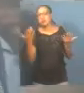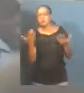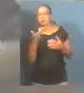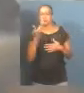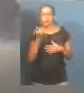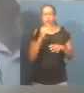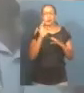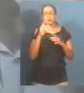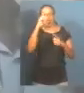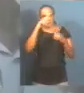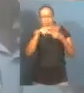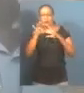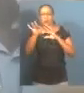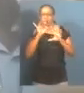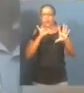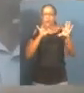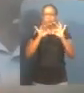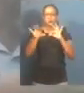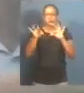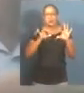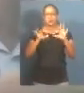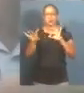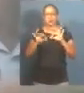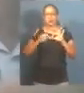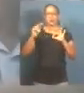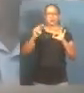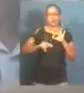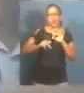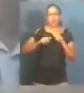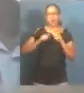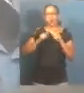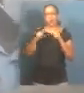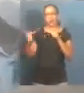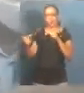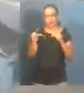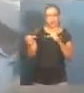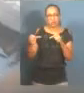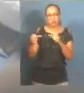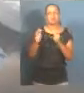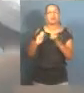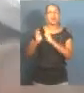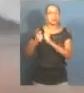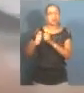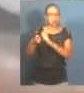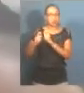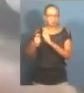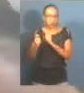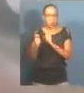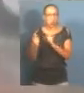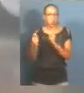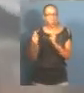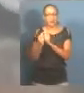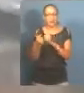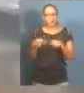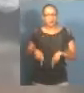les thèmes sur lesquels nous avons à entrer en discussion. Moi, je préfère même le thème négociation avec le pouvoir français pour